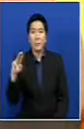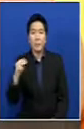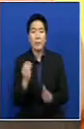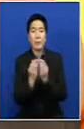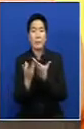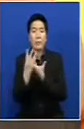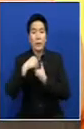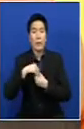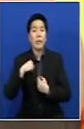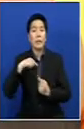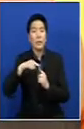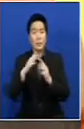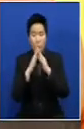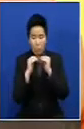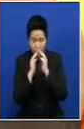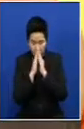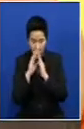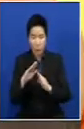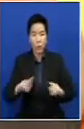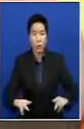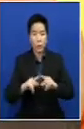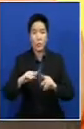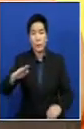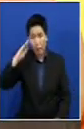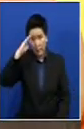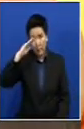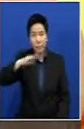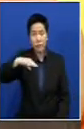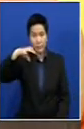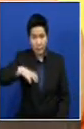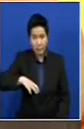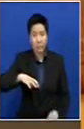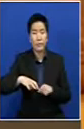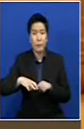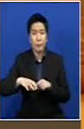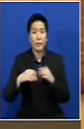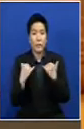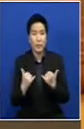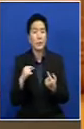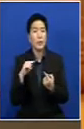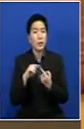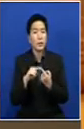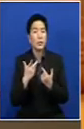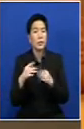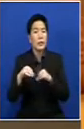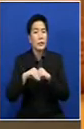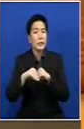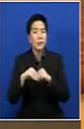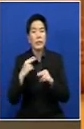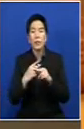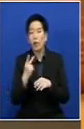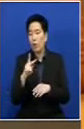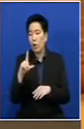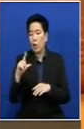รวงกลาโหมที่วัดพิชยญาติการามวรวิหารหรือว่าวัดพิชัยญาติย่านปากขอไปฮะย่านคลองส